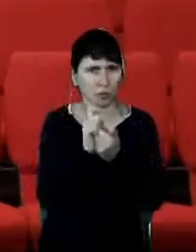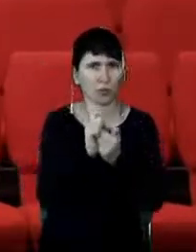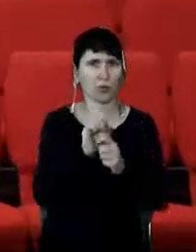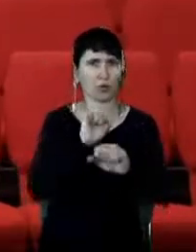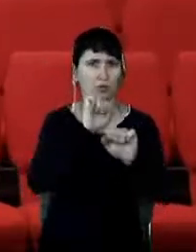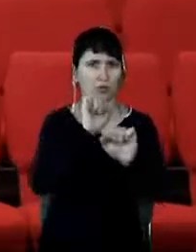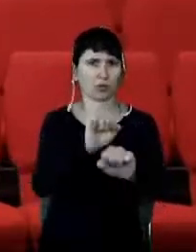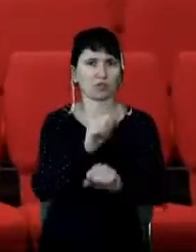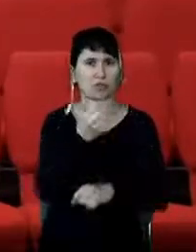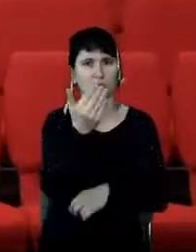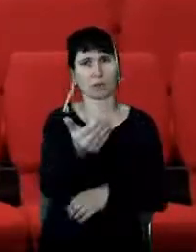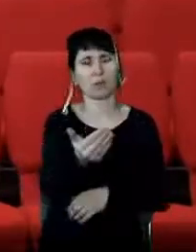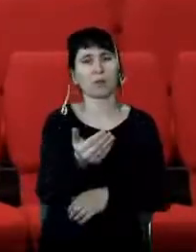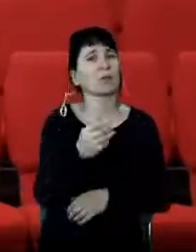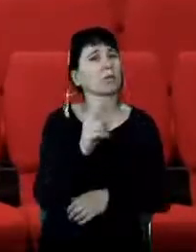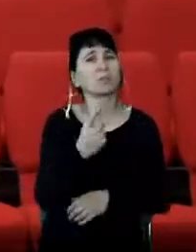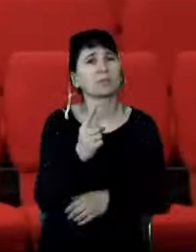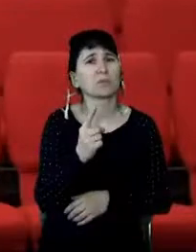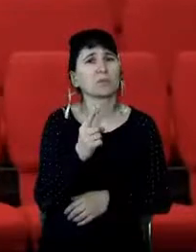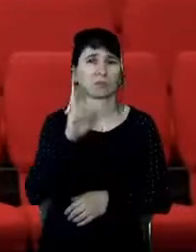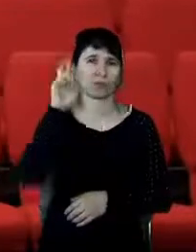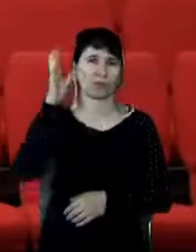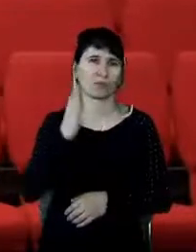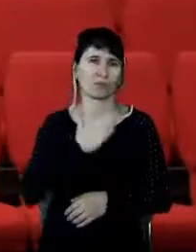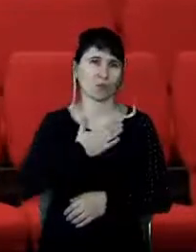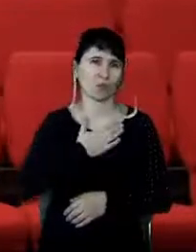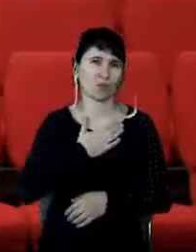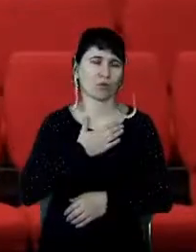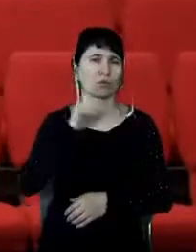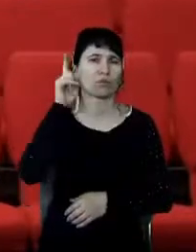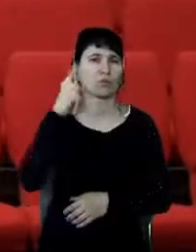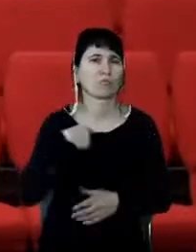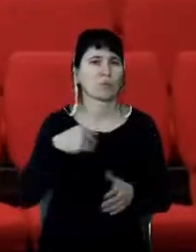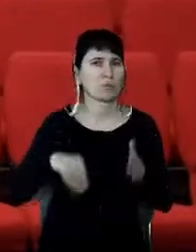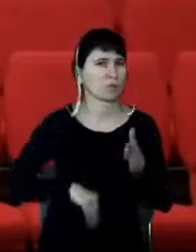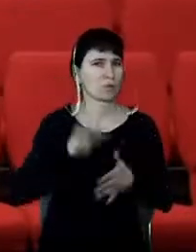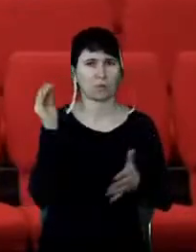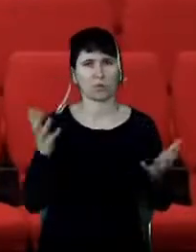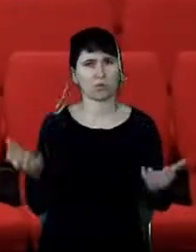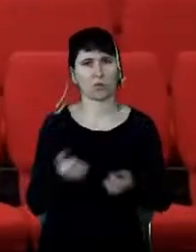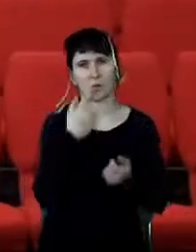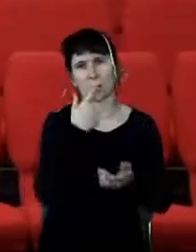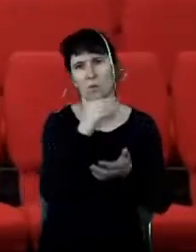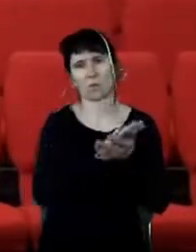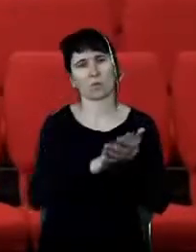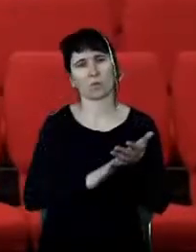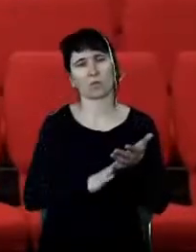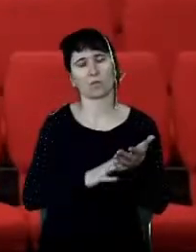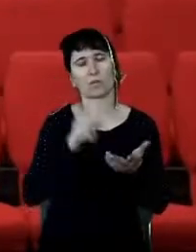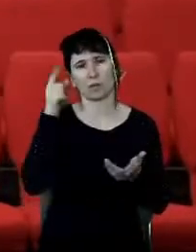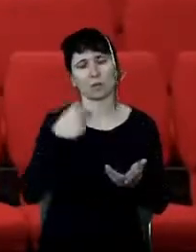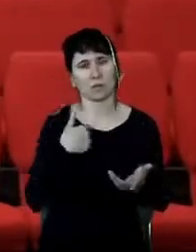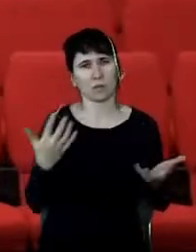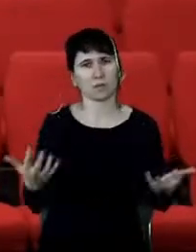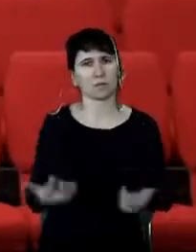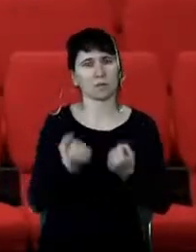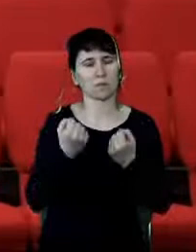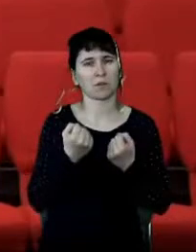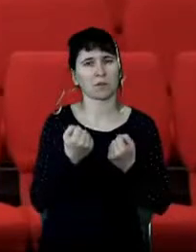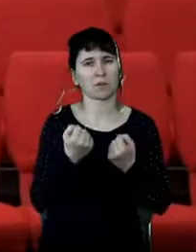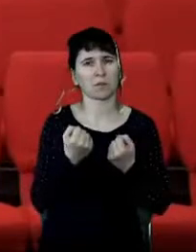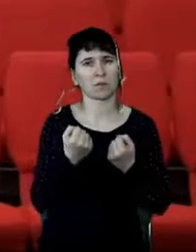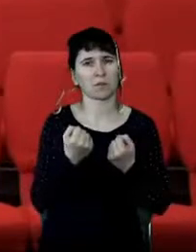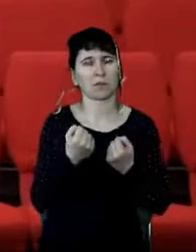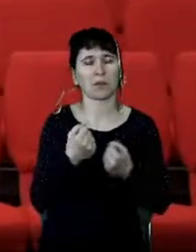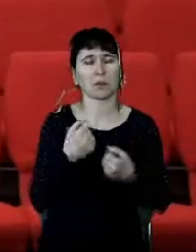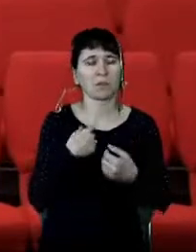нас, тому що Він наш Бог. Він нас купив дорогою ціною крові. Він нас викупив з-поміж багатьох,